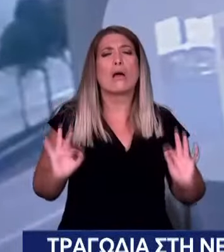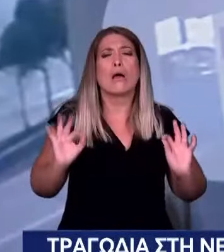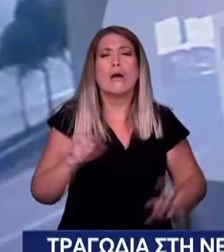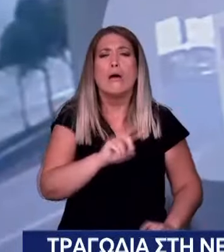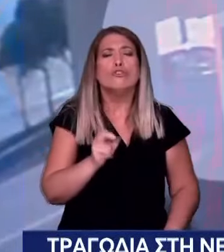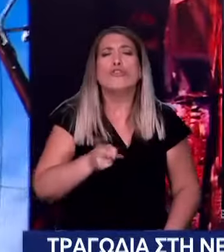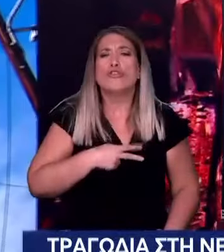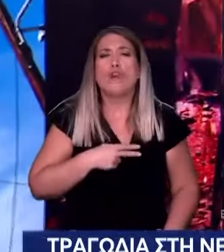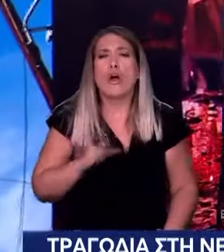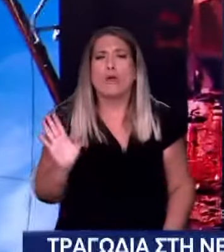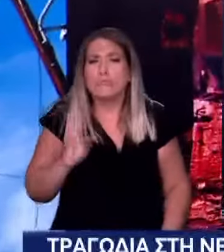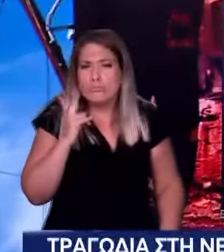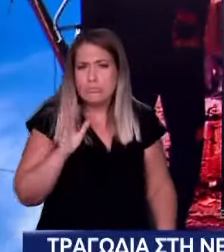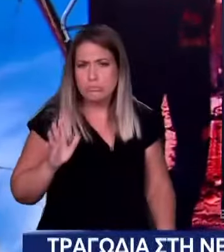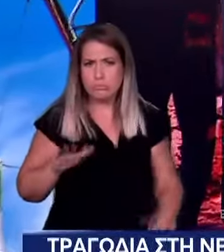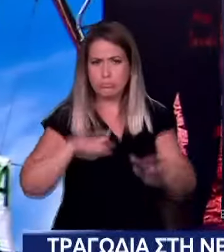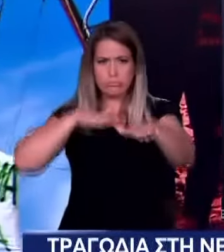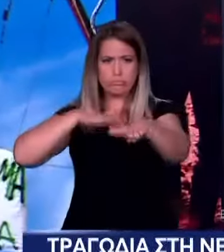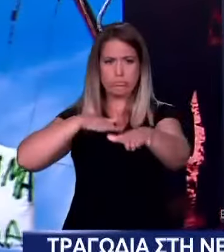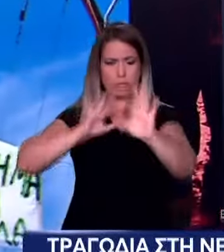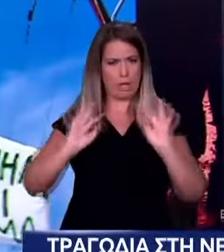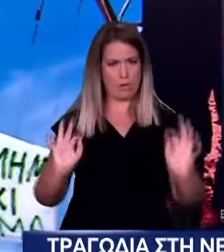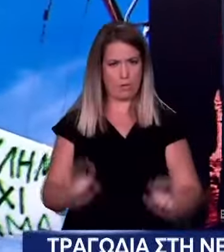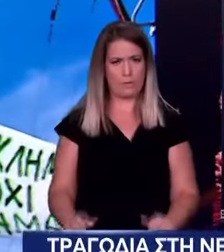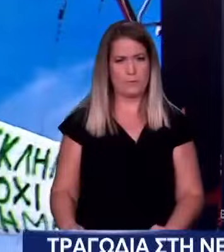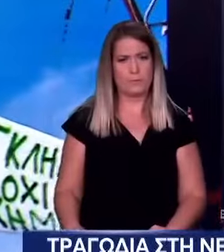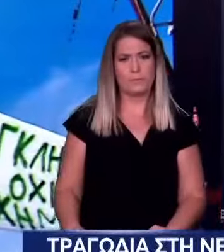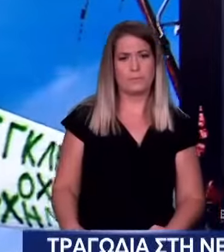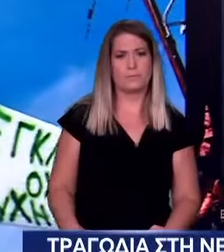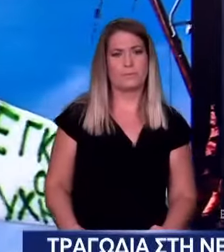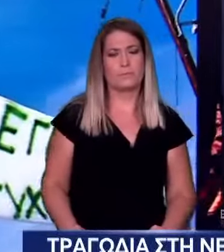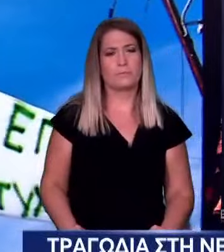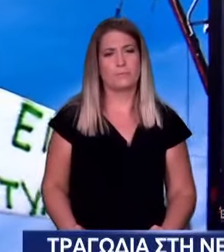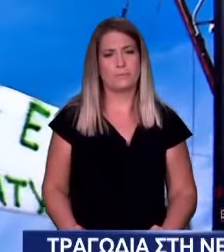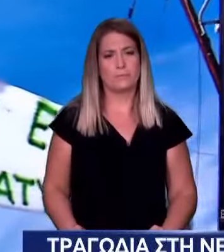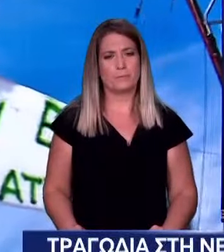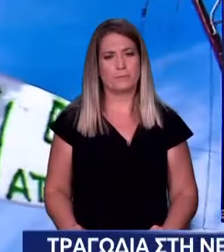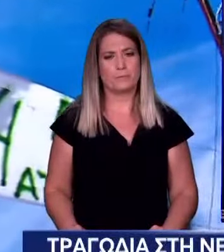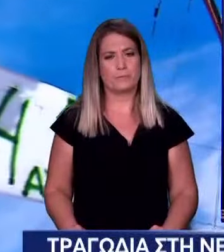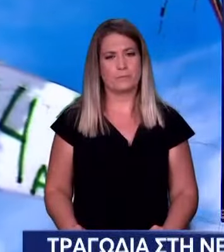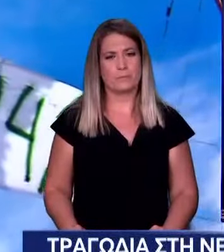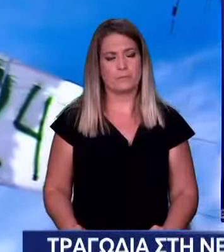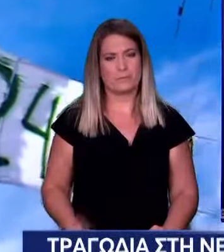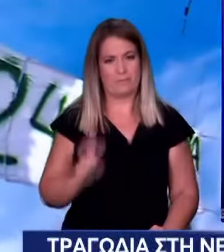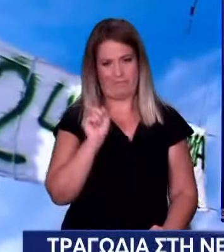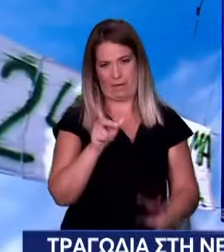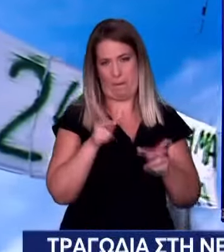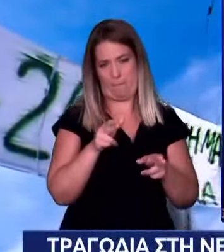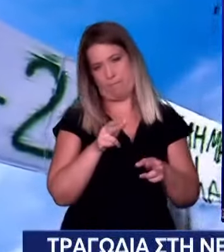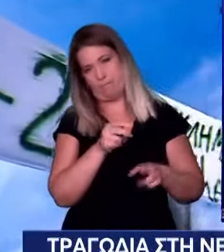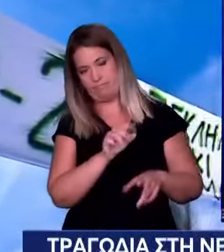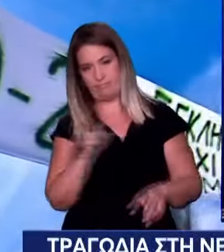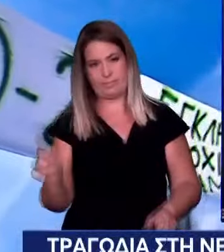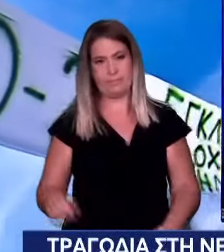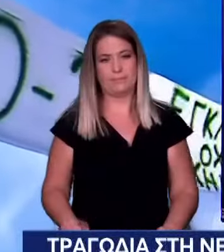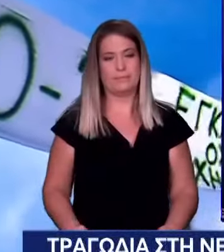κανονικότατα, τους βλέπετε. Και τώρα θα πατήσω για να απελευθερωθεί το βίντεο και να